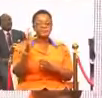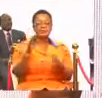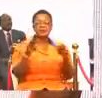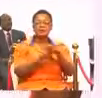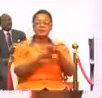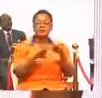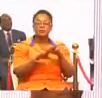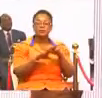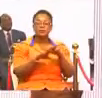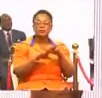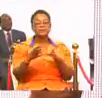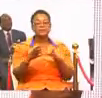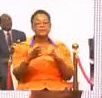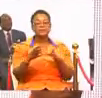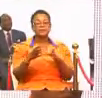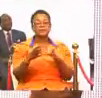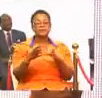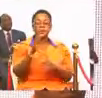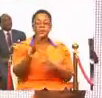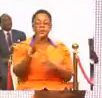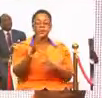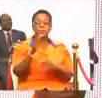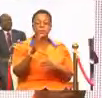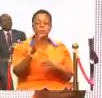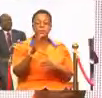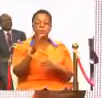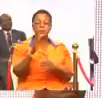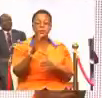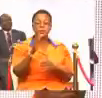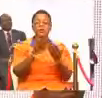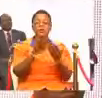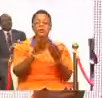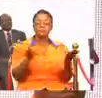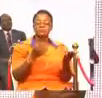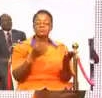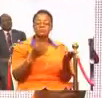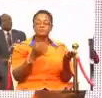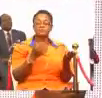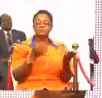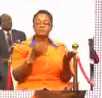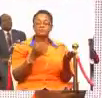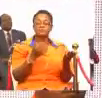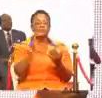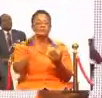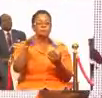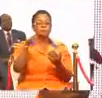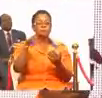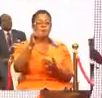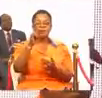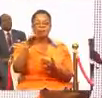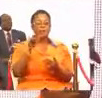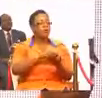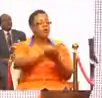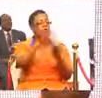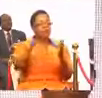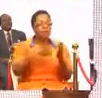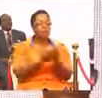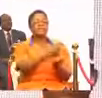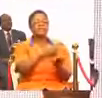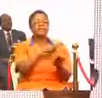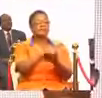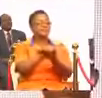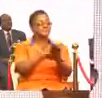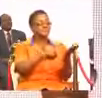Deputy Party Leaders wa ODM walio hapa leo, Governor Joho, Governor Oparanya, all delegates.